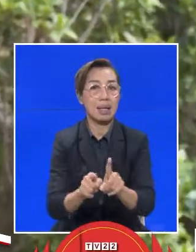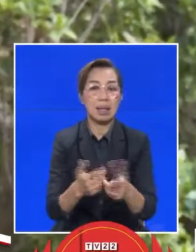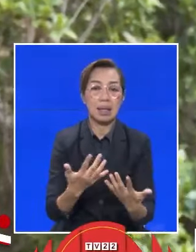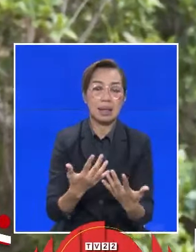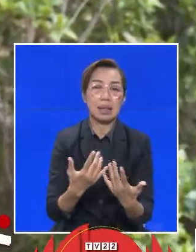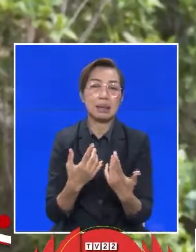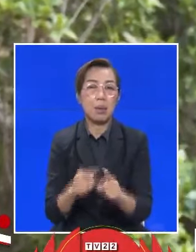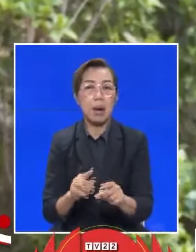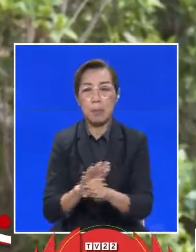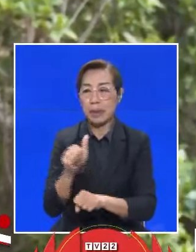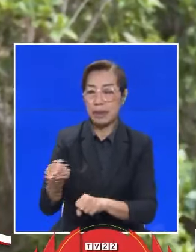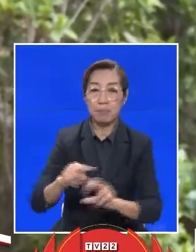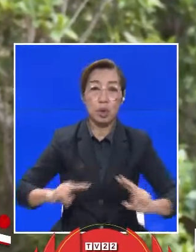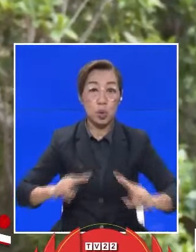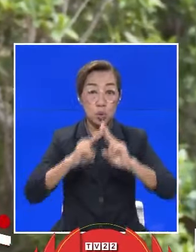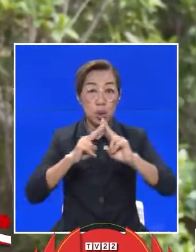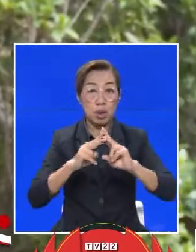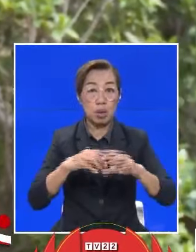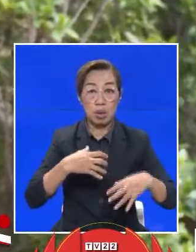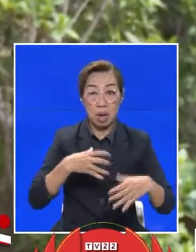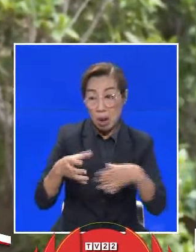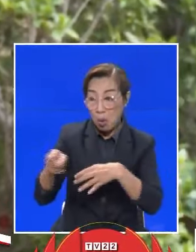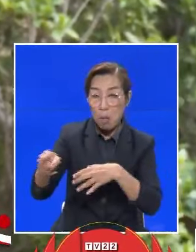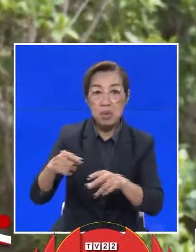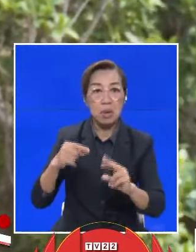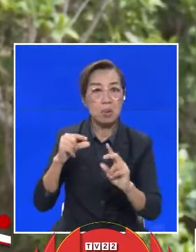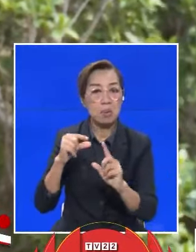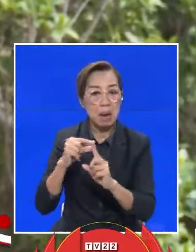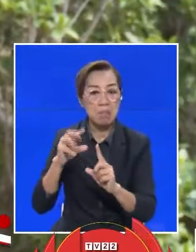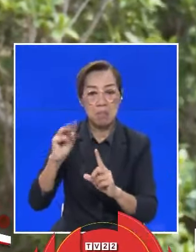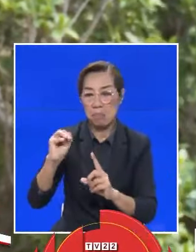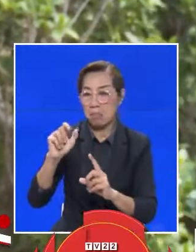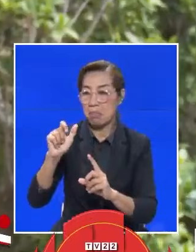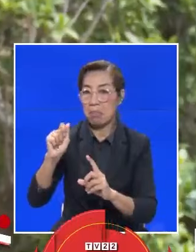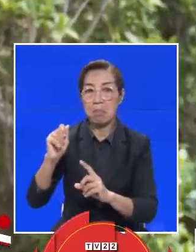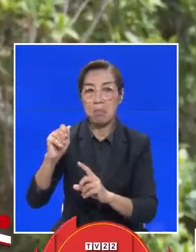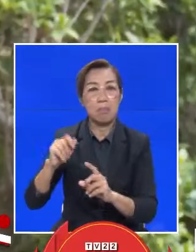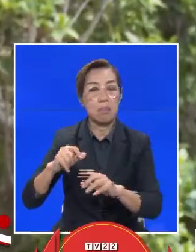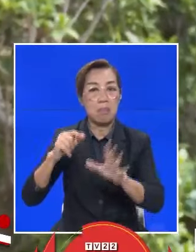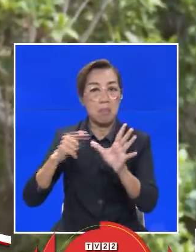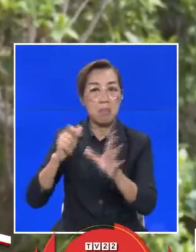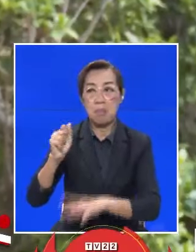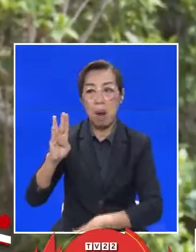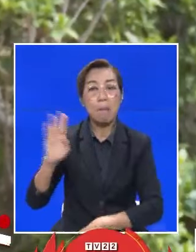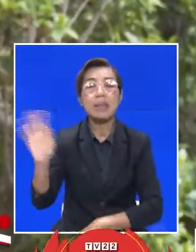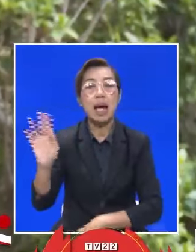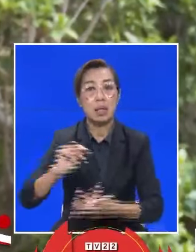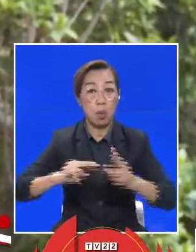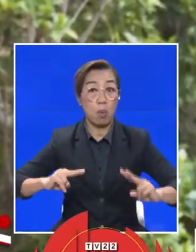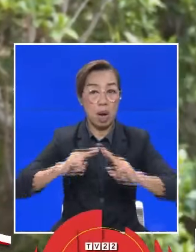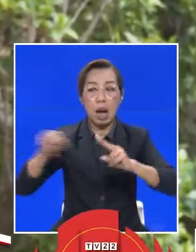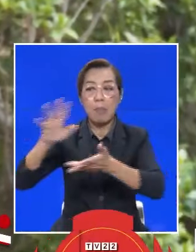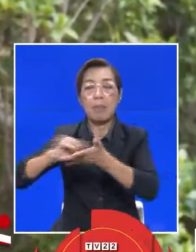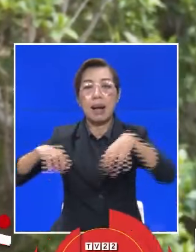แต่อันนี้เนี่ยเราทางกระทรวงไม่ได้เรียกว่าม็อบนะคะถือว่าเป็นมหาวิทยาลัยในสังกัดนะคะมาที่กระทรวงเพื่อที่จะ